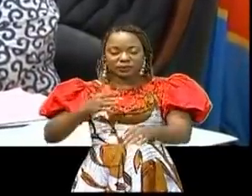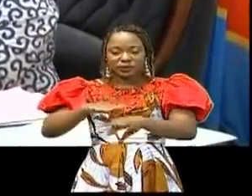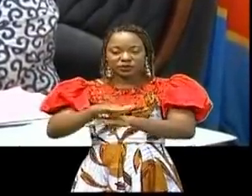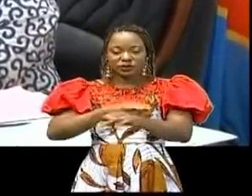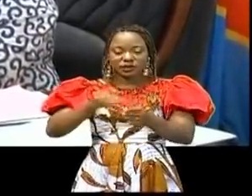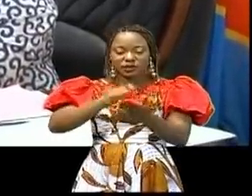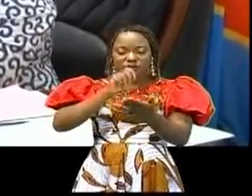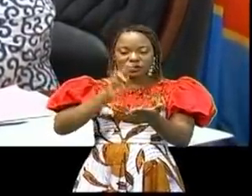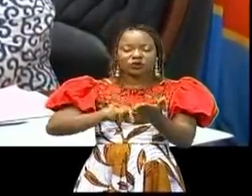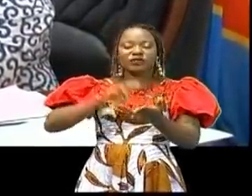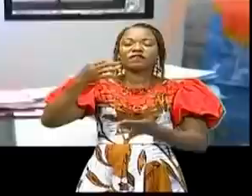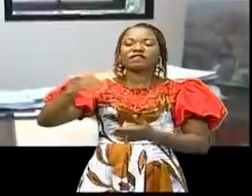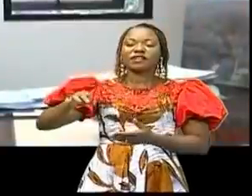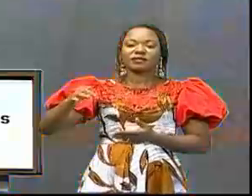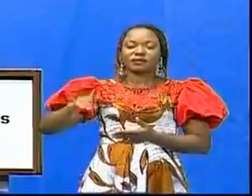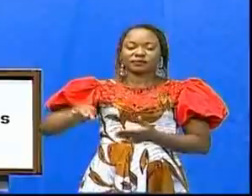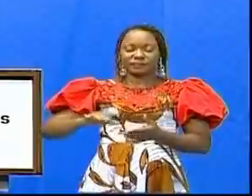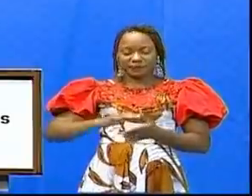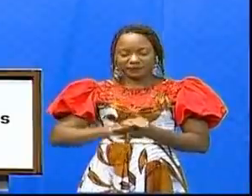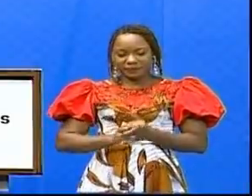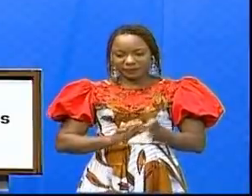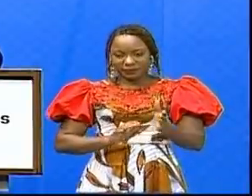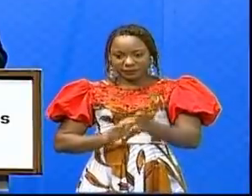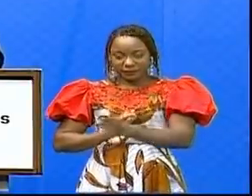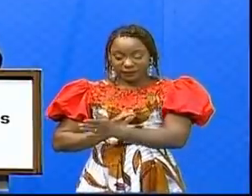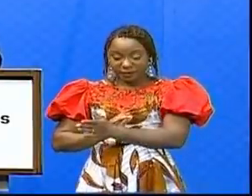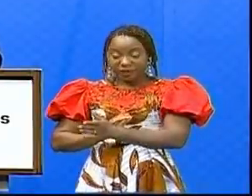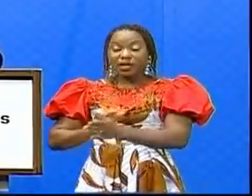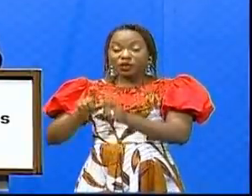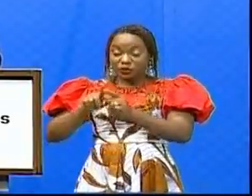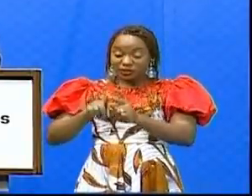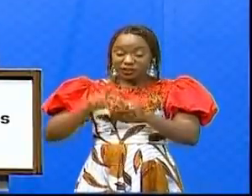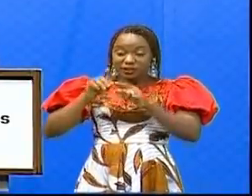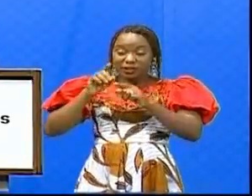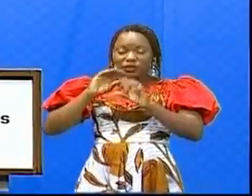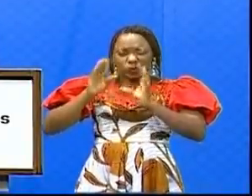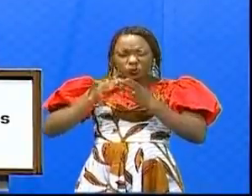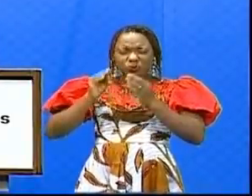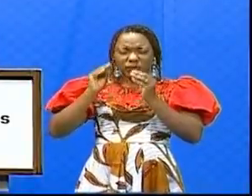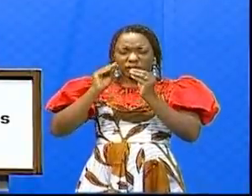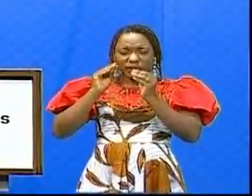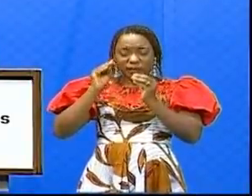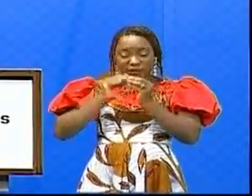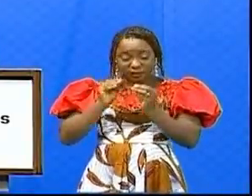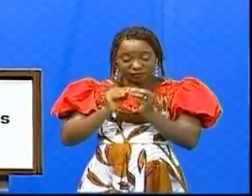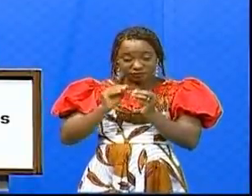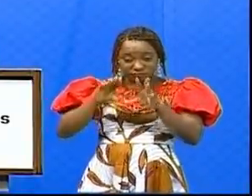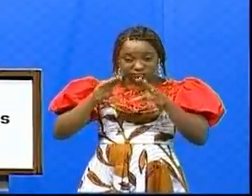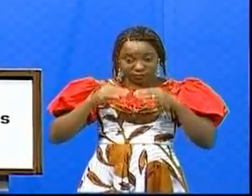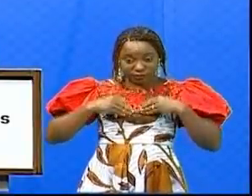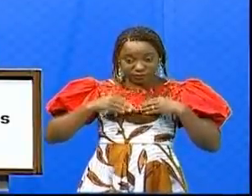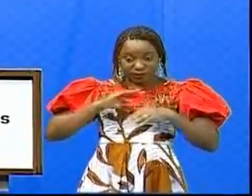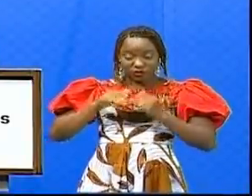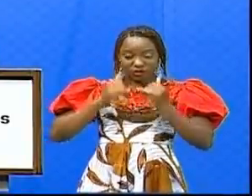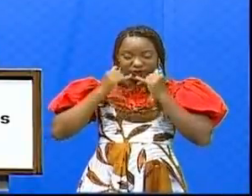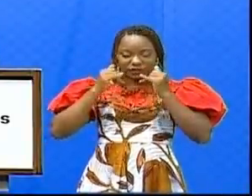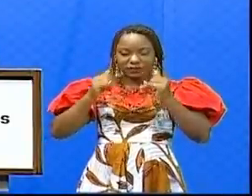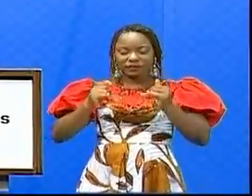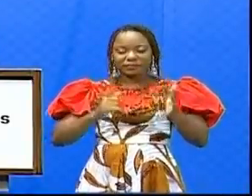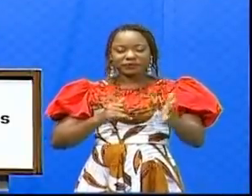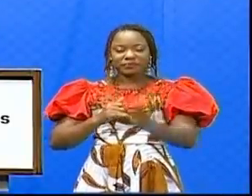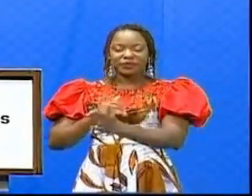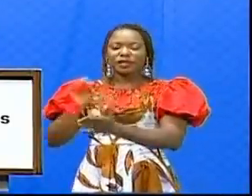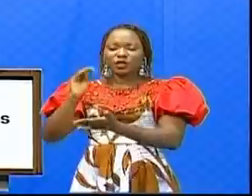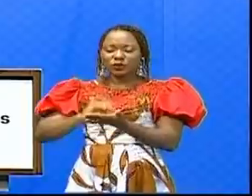de Paris. Le Conseil a pris acte de cette note d'information. Intervenant à